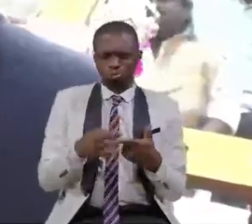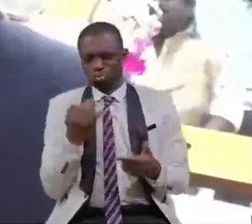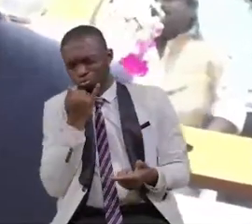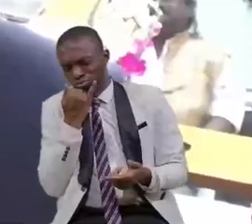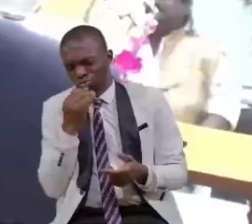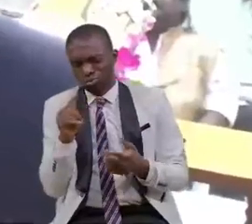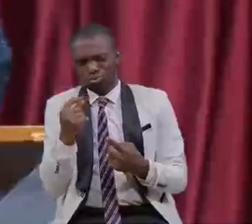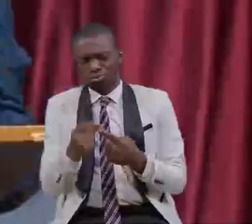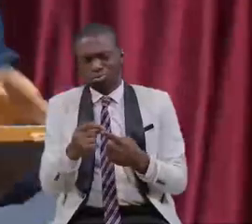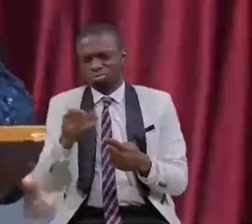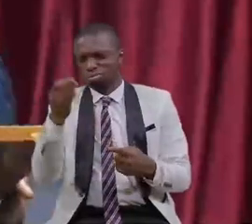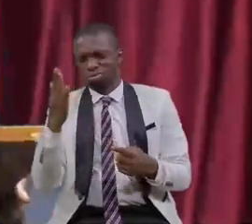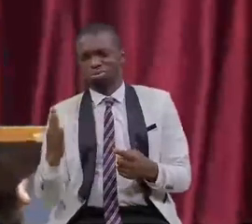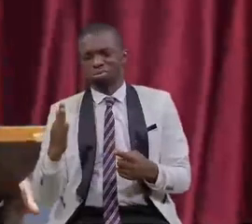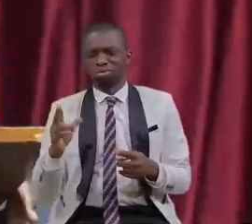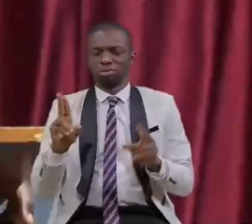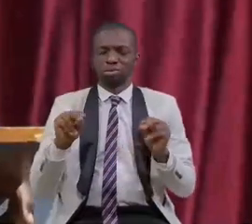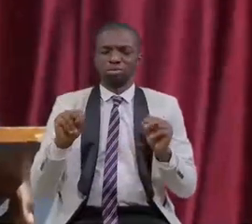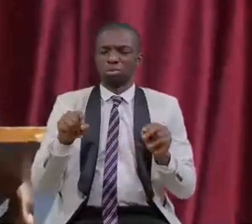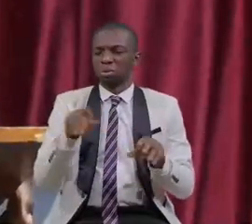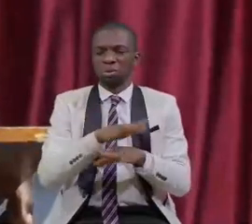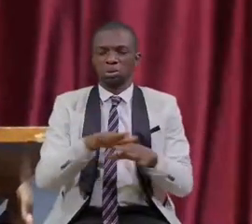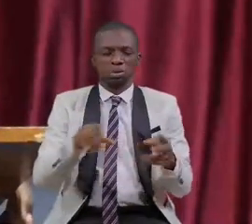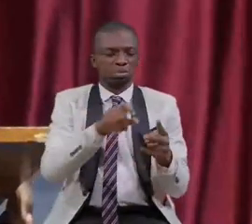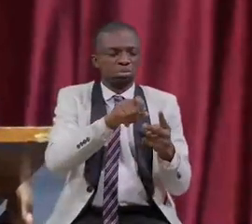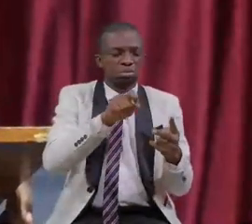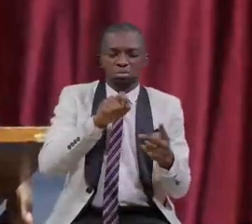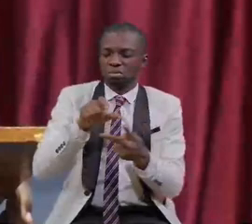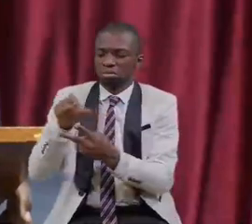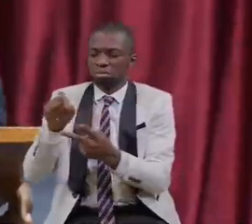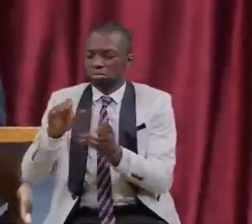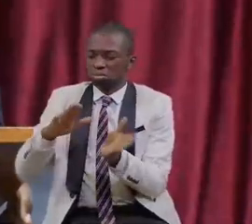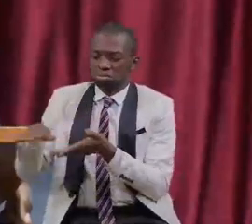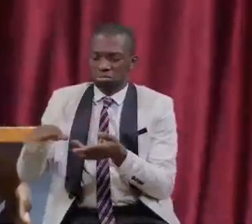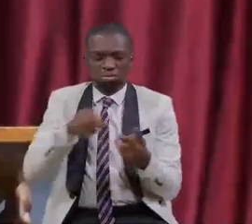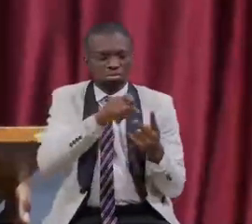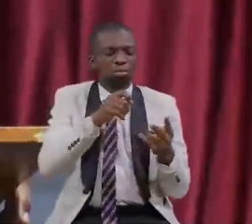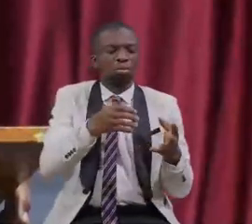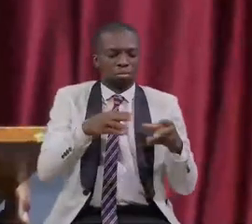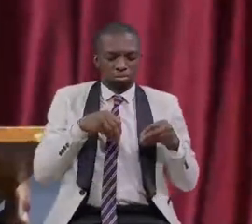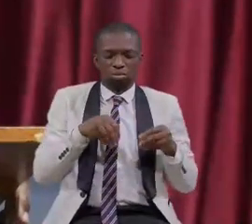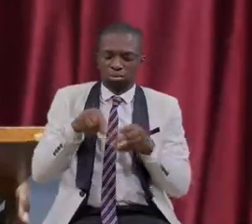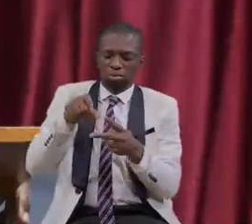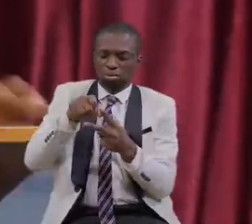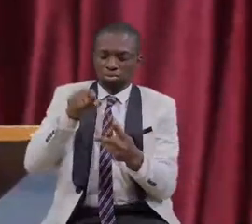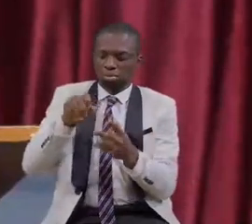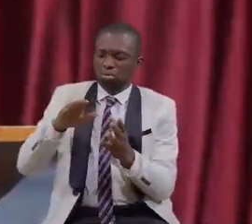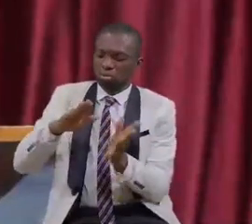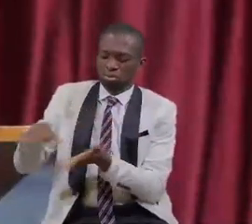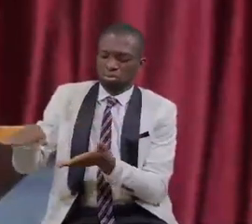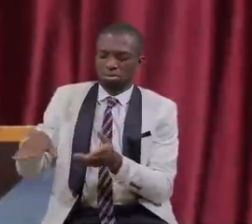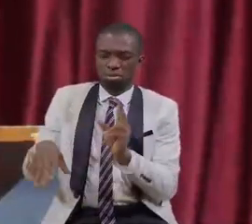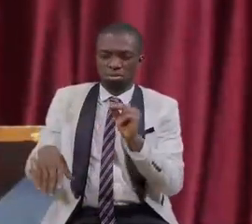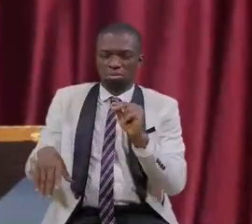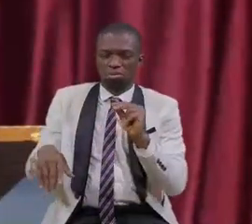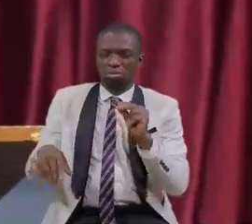Nous n'allons pas trier la parole de Dieu, sélectionner ce qu'on veut faire. Les anges ne sélectionnent pas.